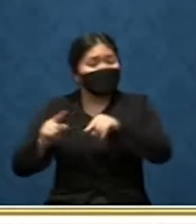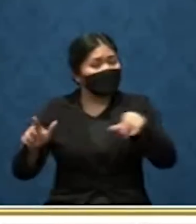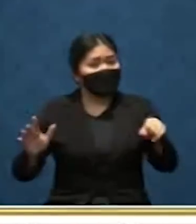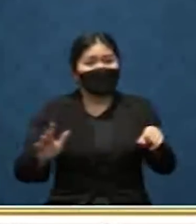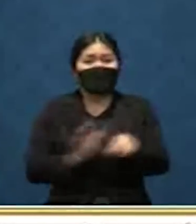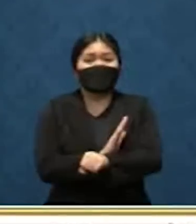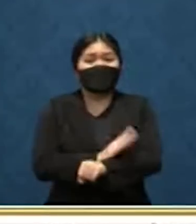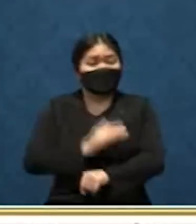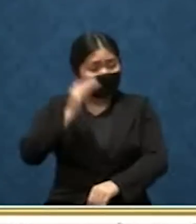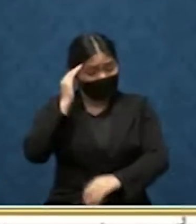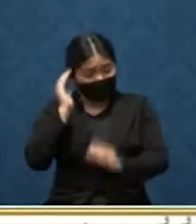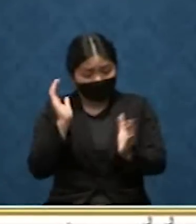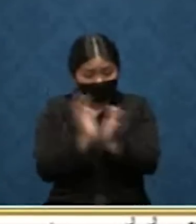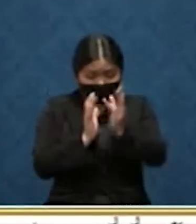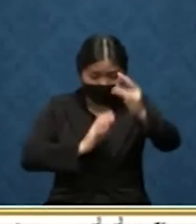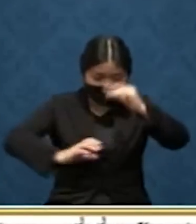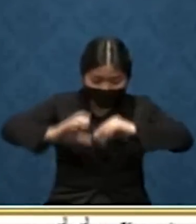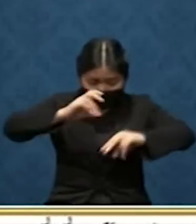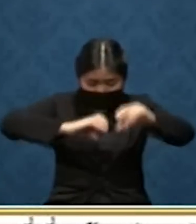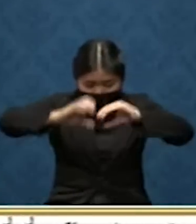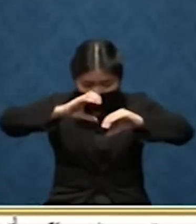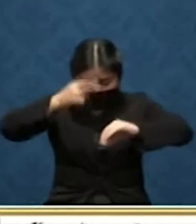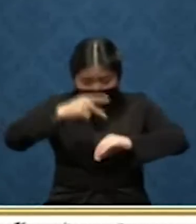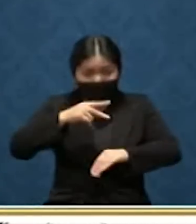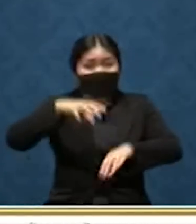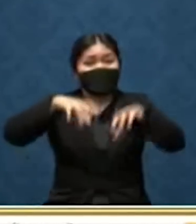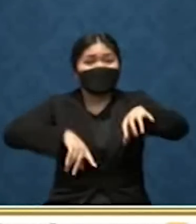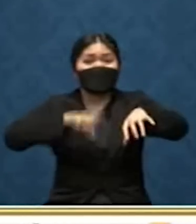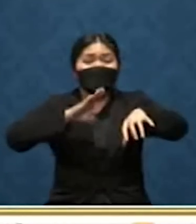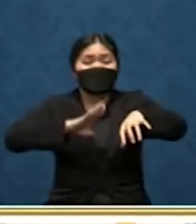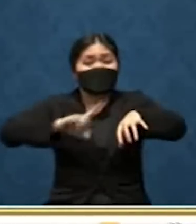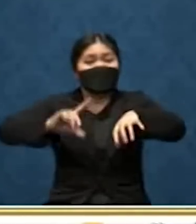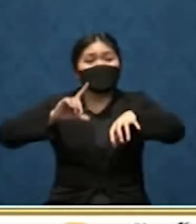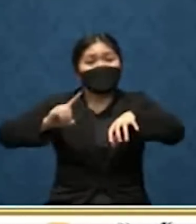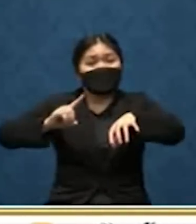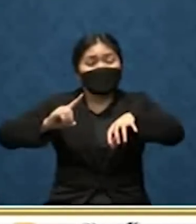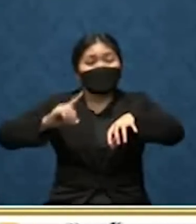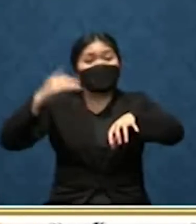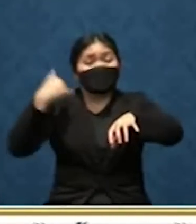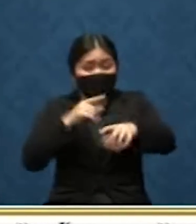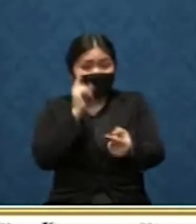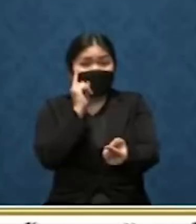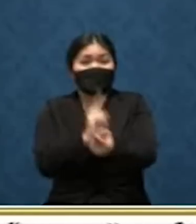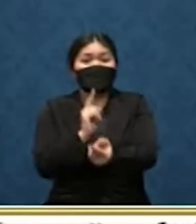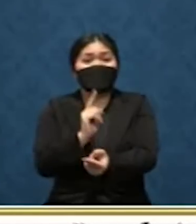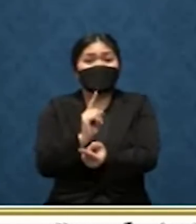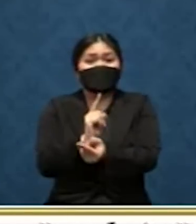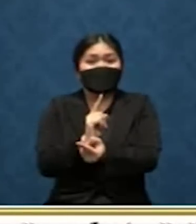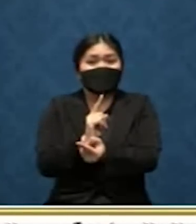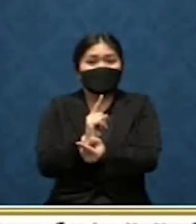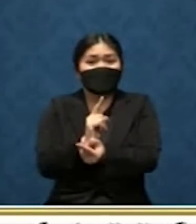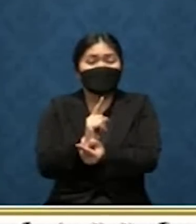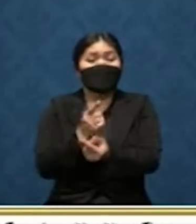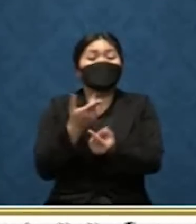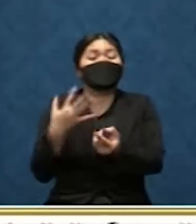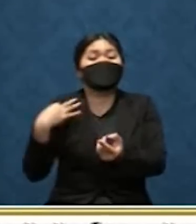พอตำรวจไปค้นสำนักงานที่ตึก BBD ถนนวิภาวดีก็เจอเครื่องแบบตำรวจทะหาร